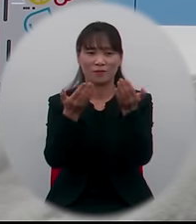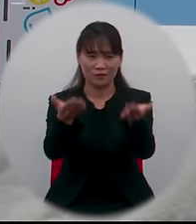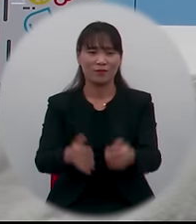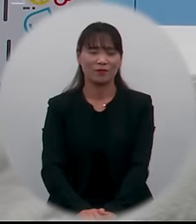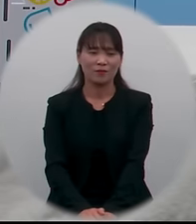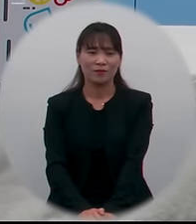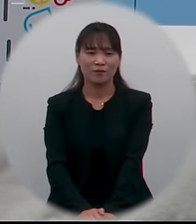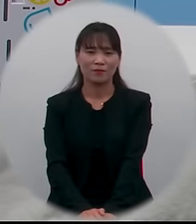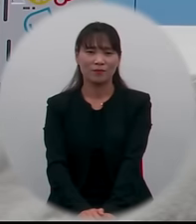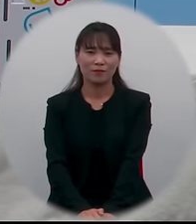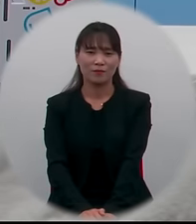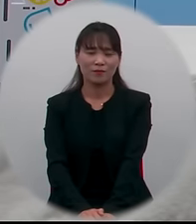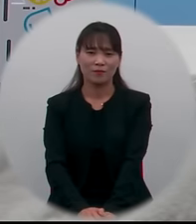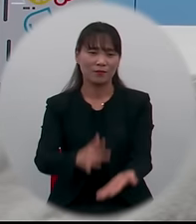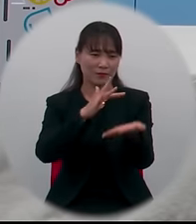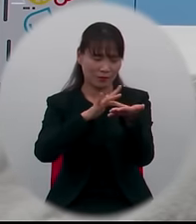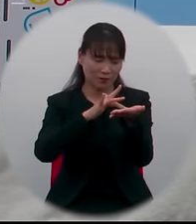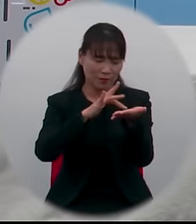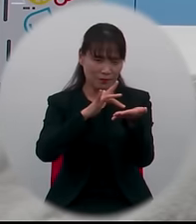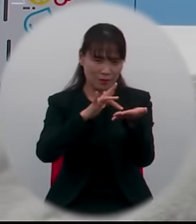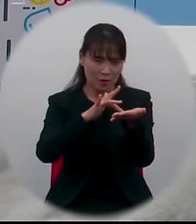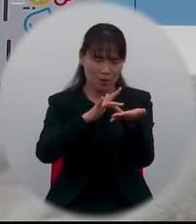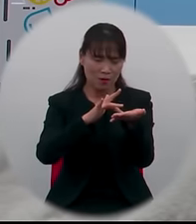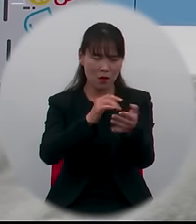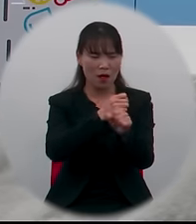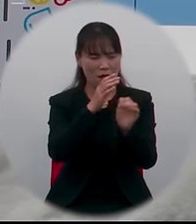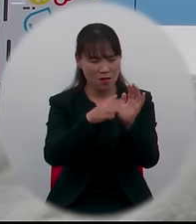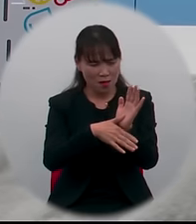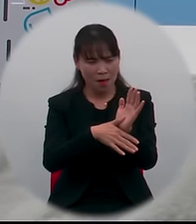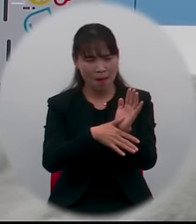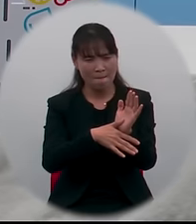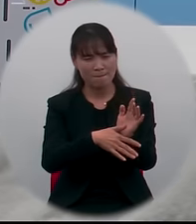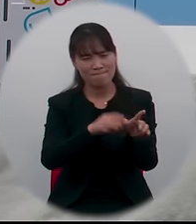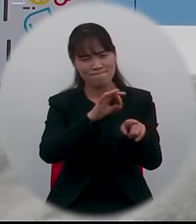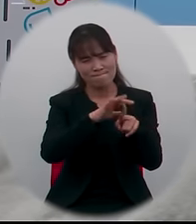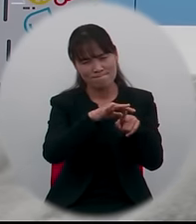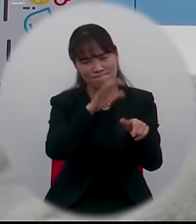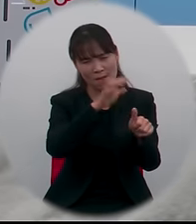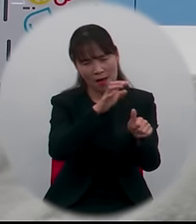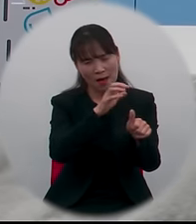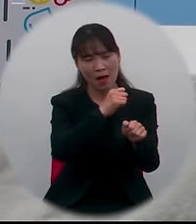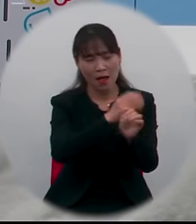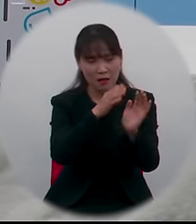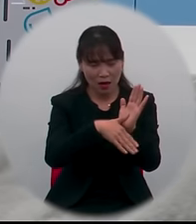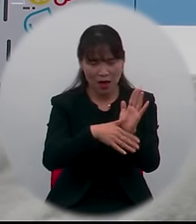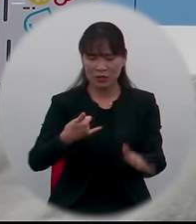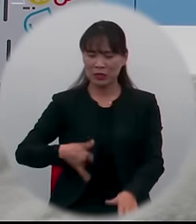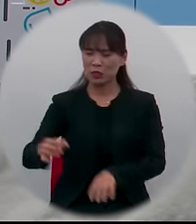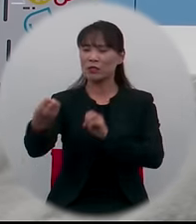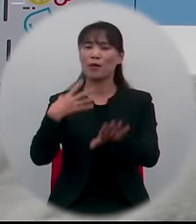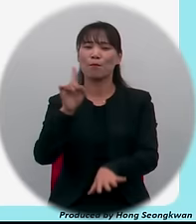볼까요 일단 스마트폰 한다고 한마디 하실 때마다 사춘기 자녀들이 가장 많이 하는 말이 뭘 거